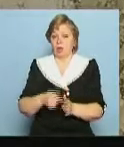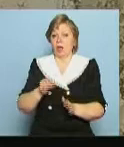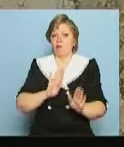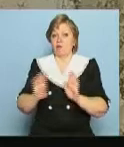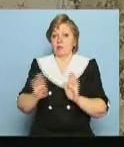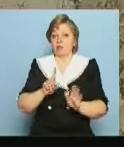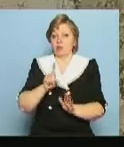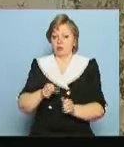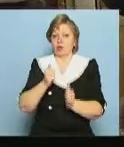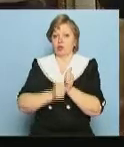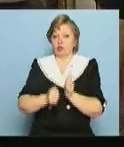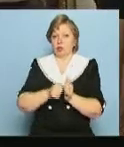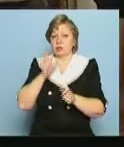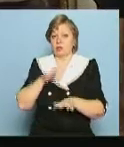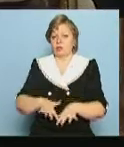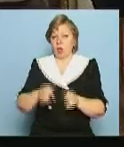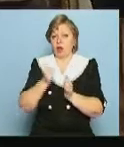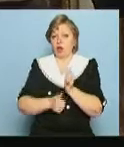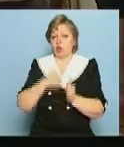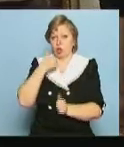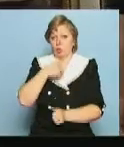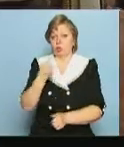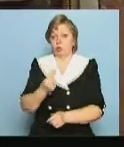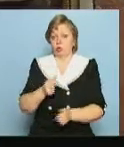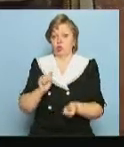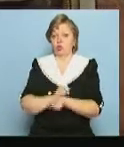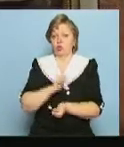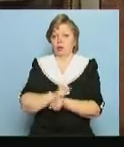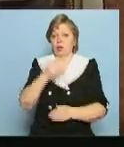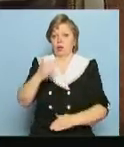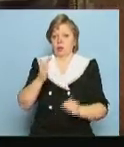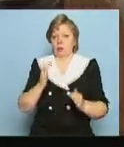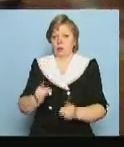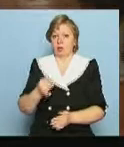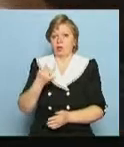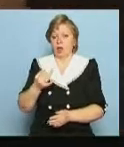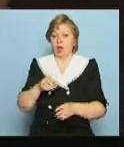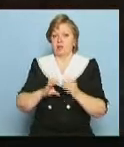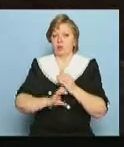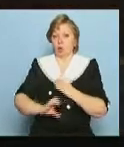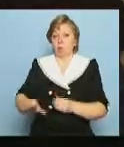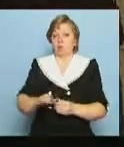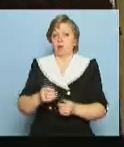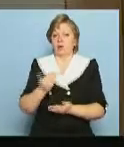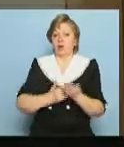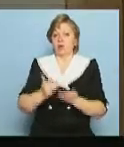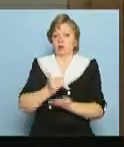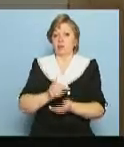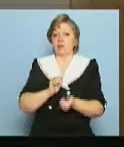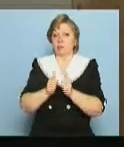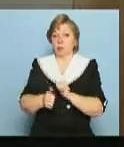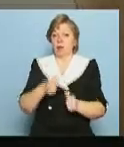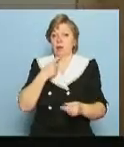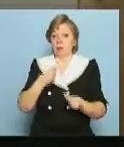затапливал регулярно. Художники каждый год сушили картины и подсчитывали убытки. Сгнившие трубы наконец-то заменили на новые пластиковые.